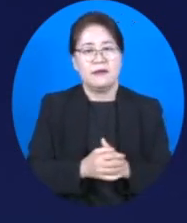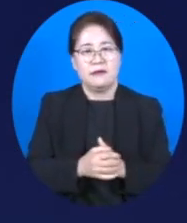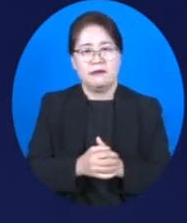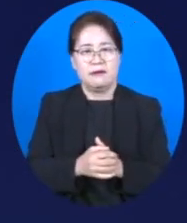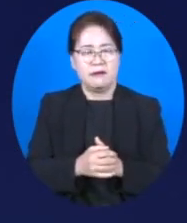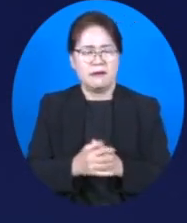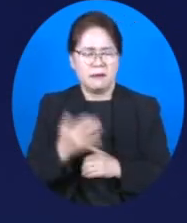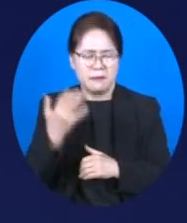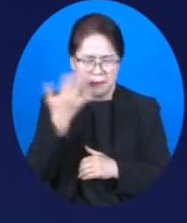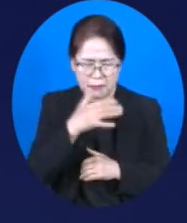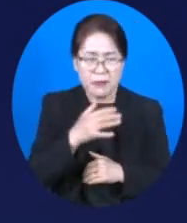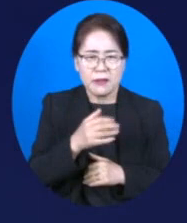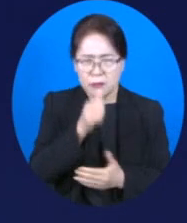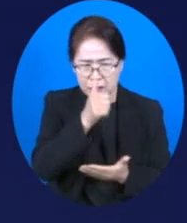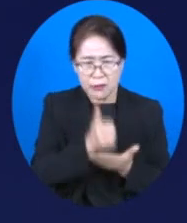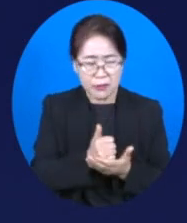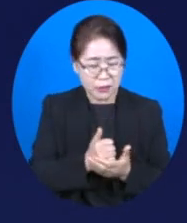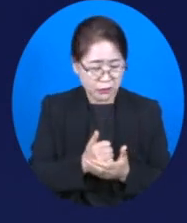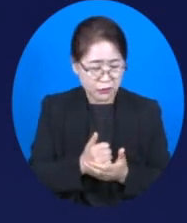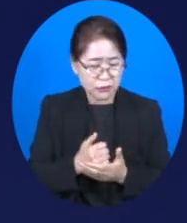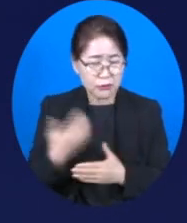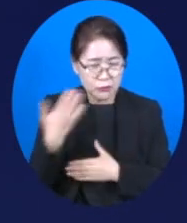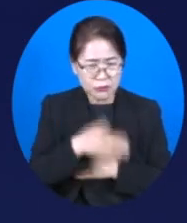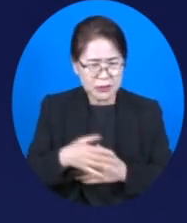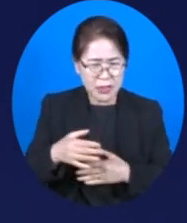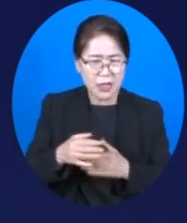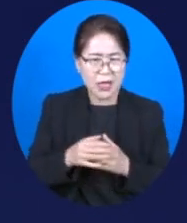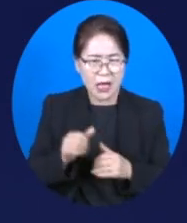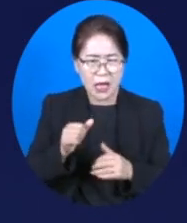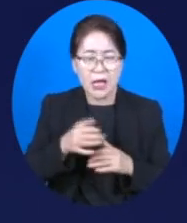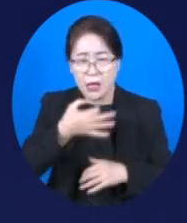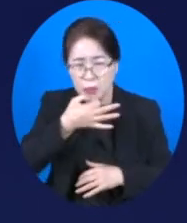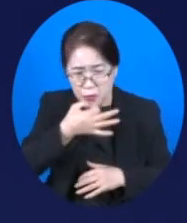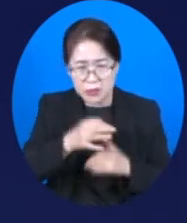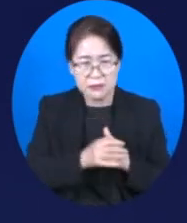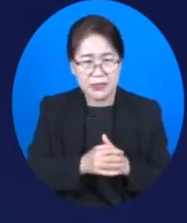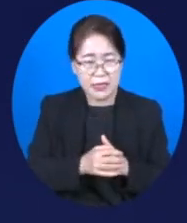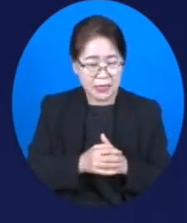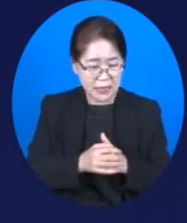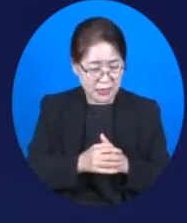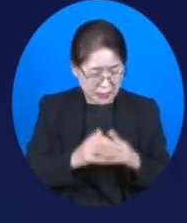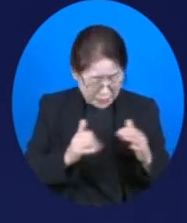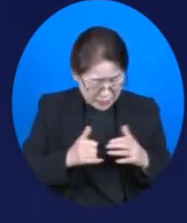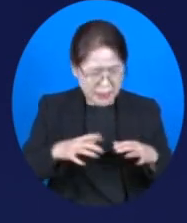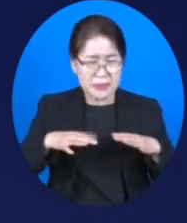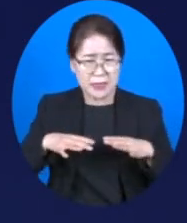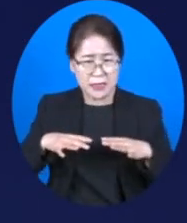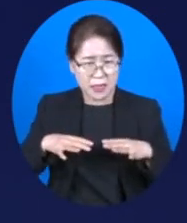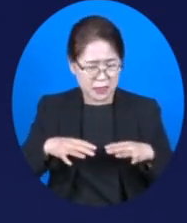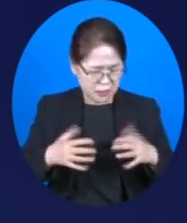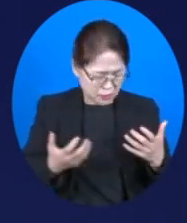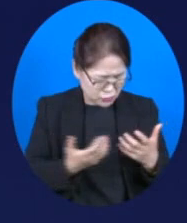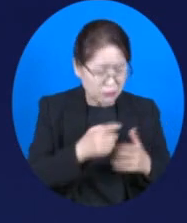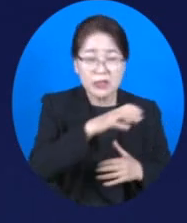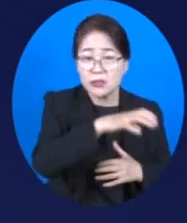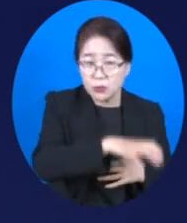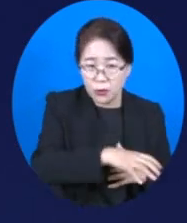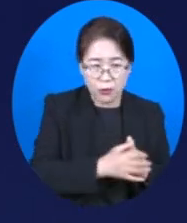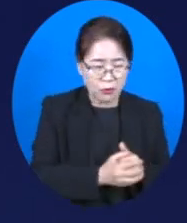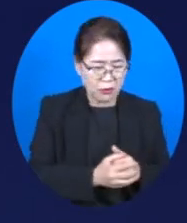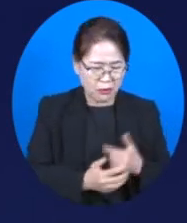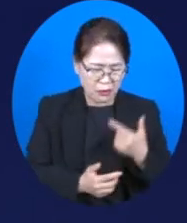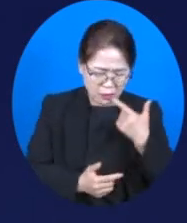음란하고 그리고 육신의 정욕과 안목의 정욕과 이생의 자랑이 판치는 곳,